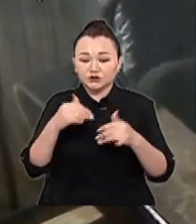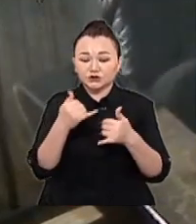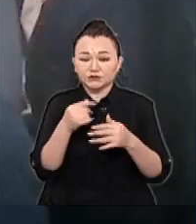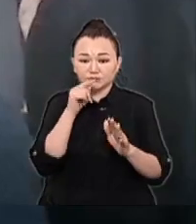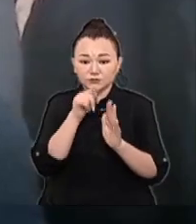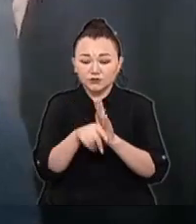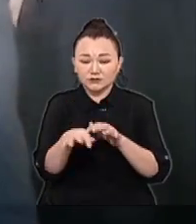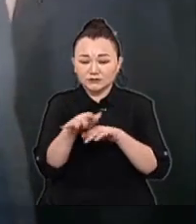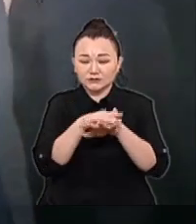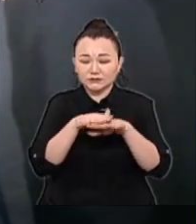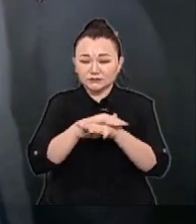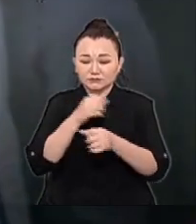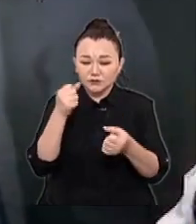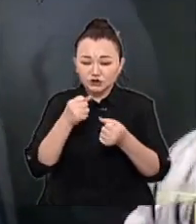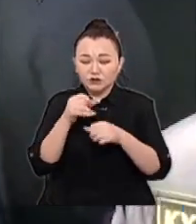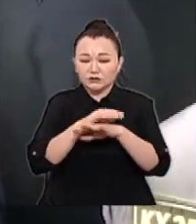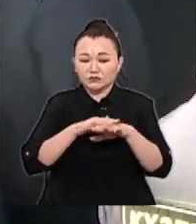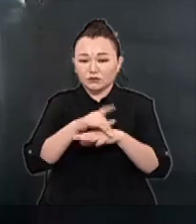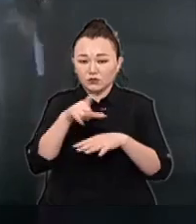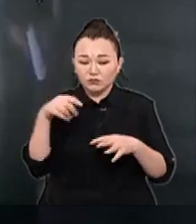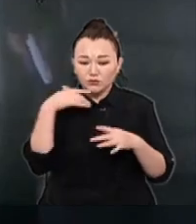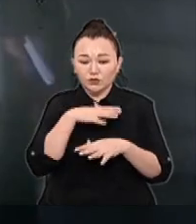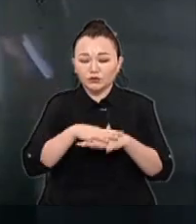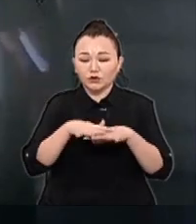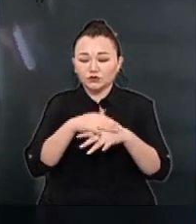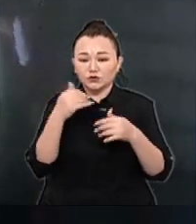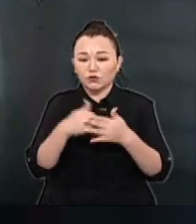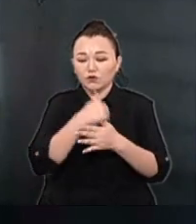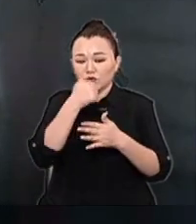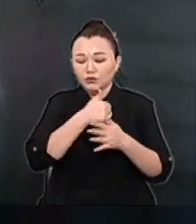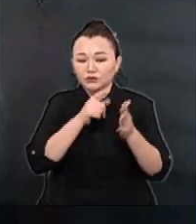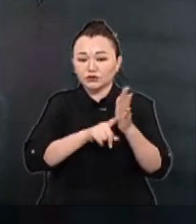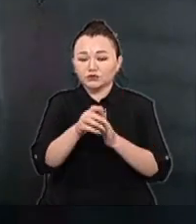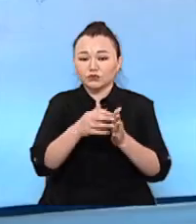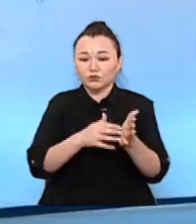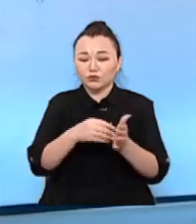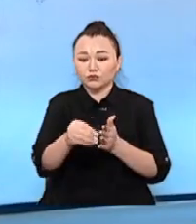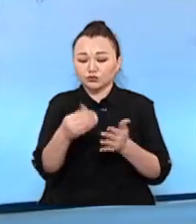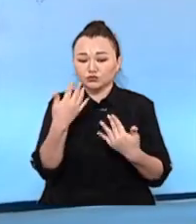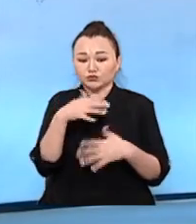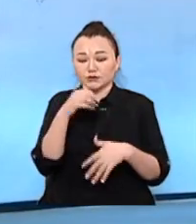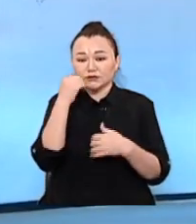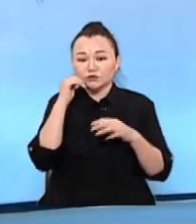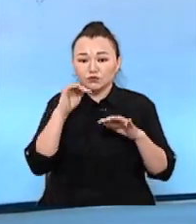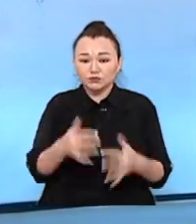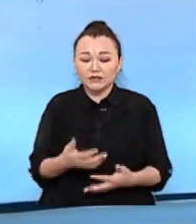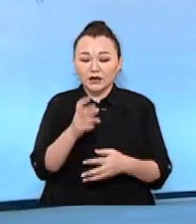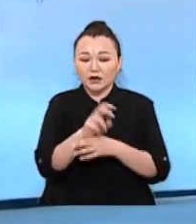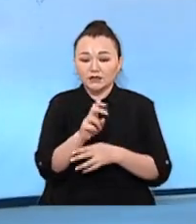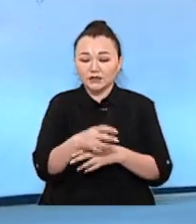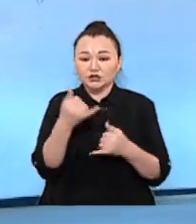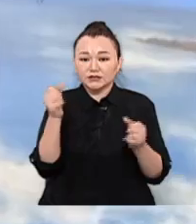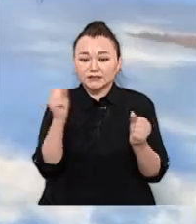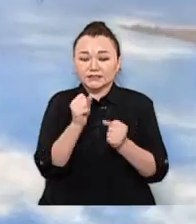иін тірескен көлік те көп, жұрттың қарасы да қалың. Халық жаңа жылдан бері қатты отын алу үшін табанынан тозып жүргендерін айтады. Биыл қыс